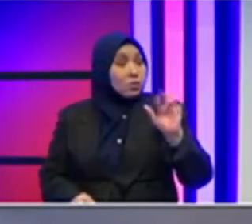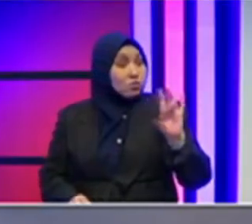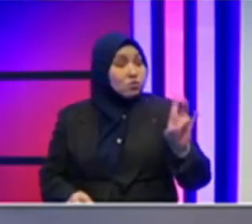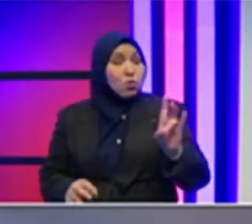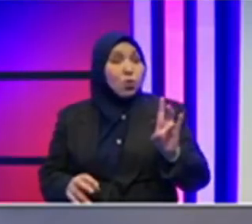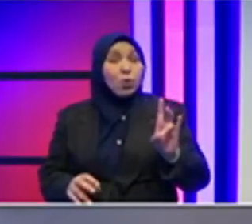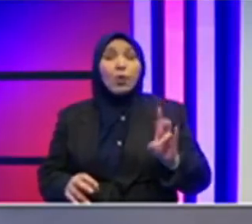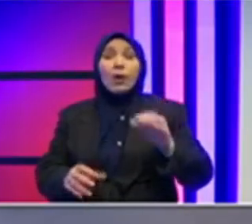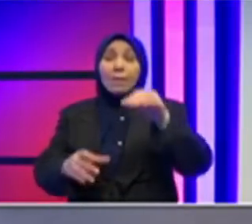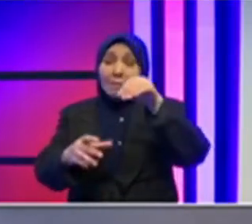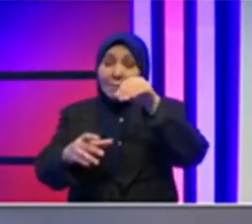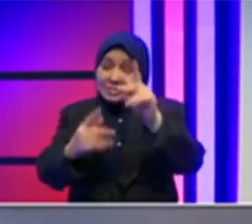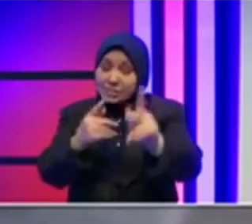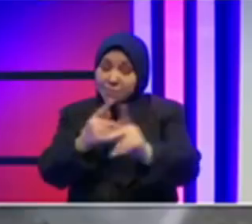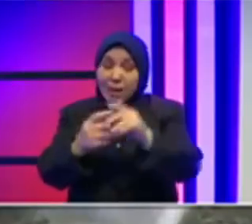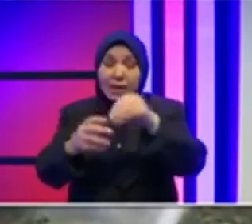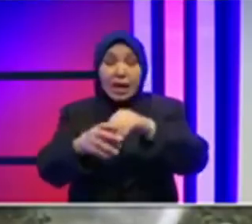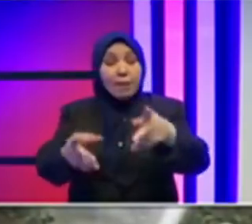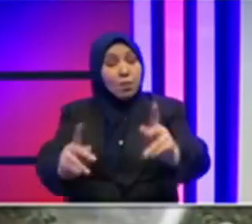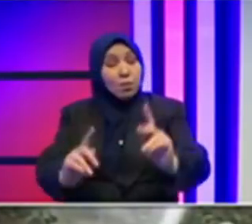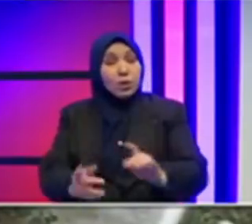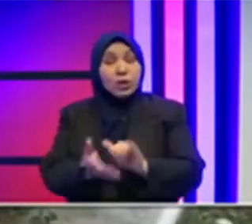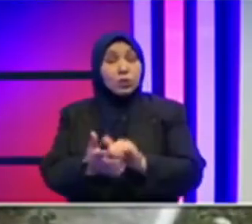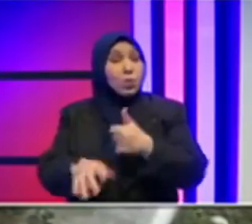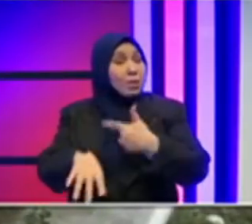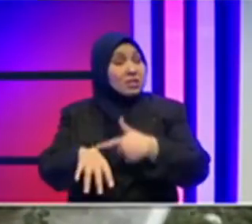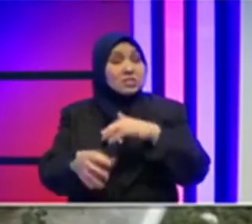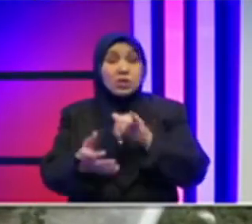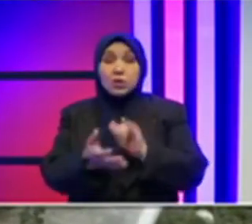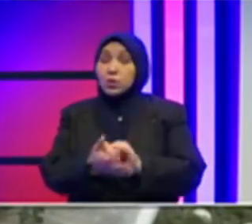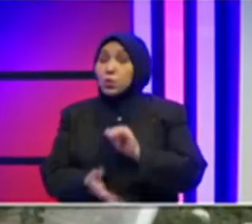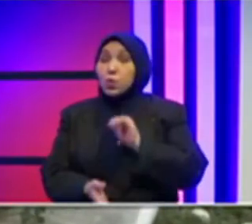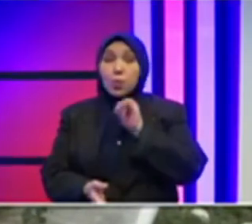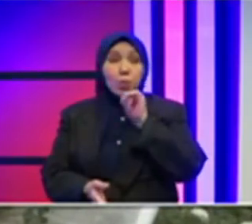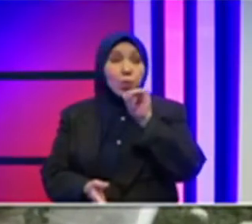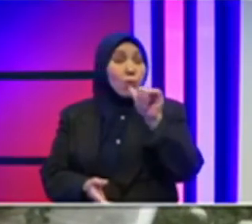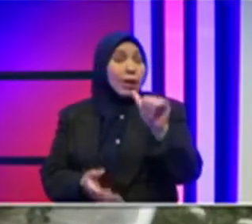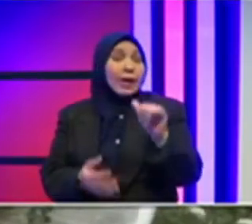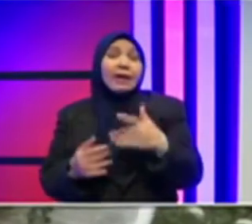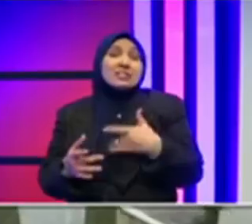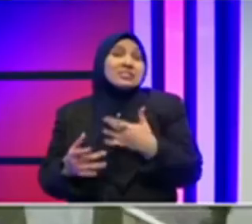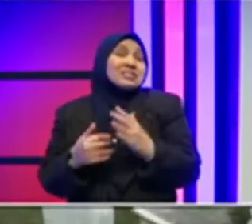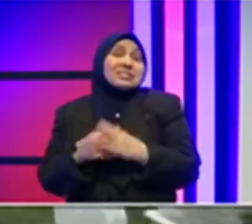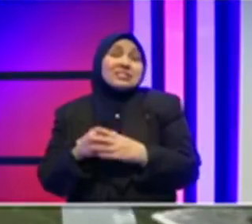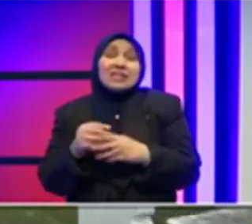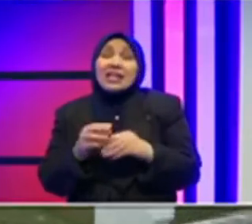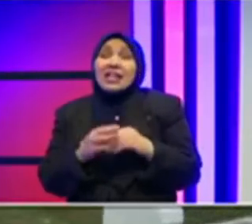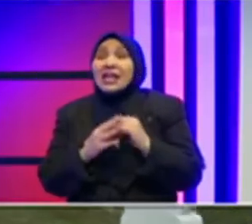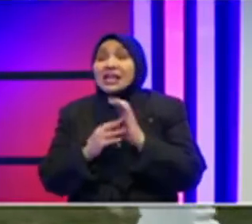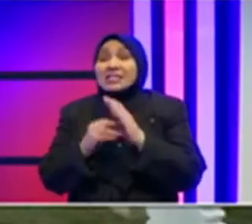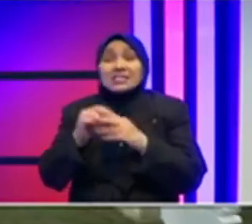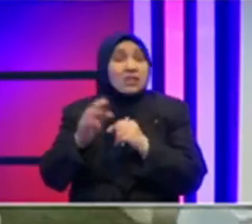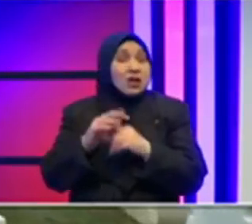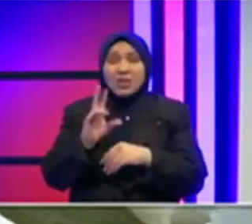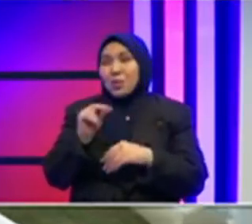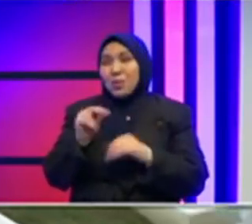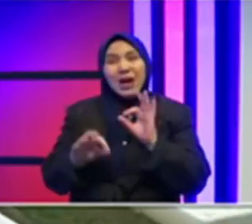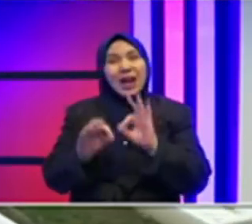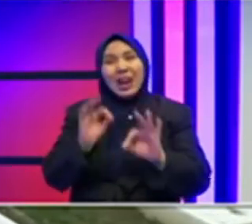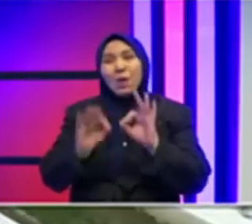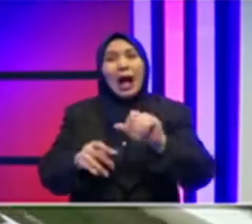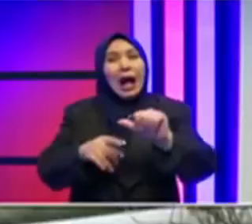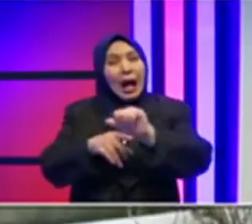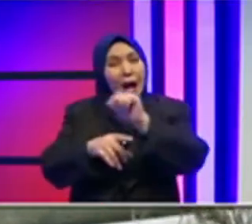dikandung kubur itu, pada waktu itu bukannya percuma, maksudnya selesa, Ustaznya. Kalau amal bagus dikubur